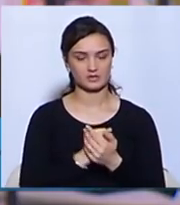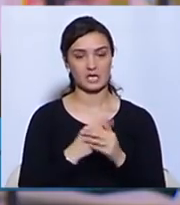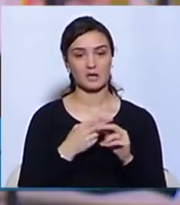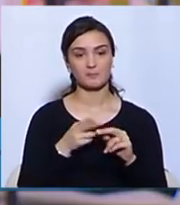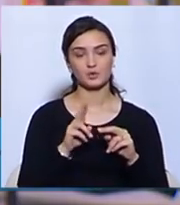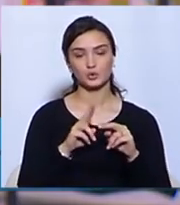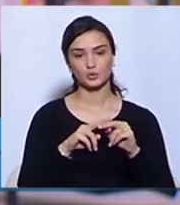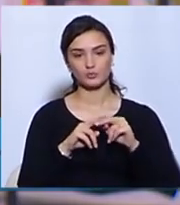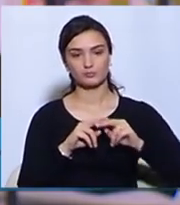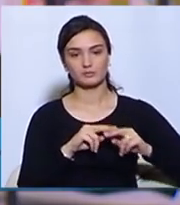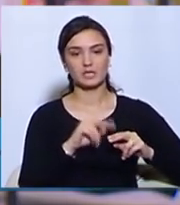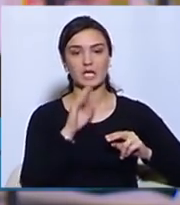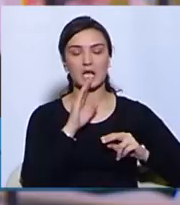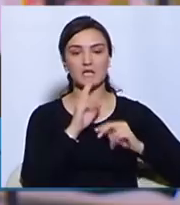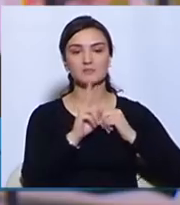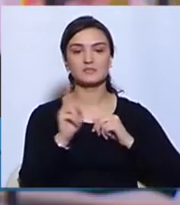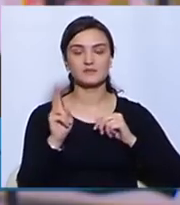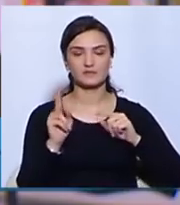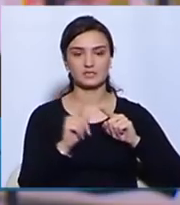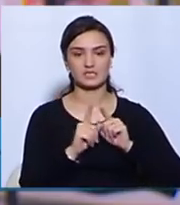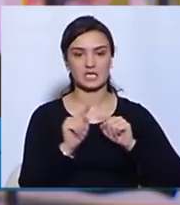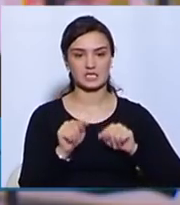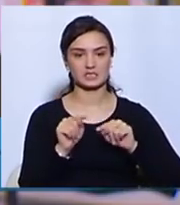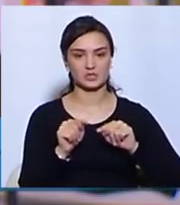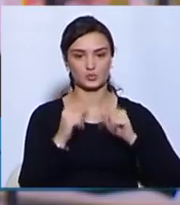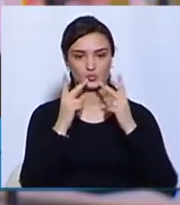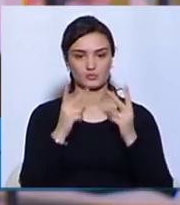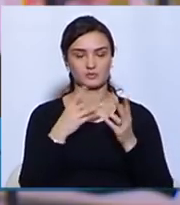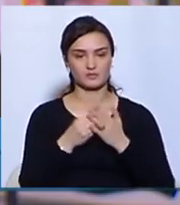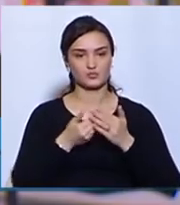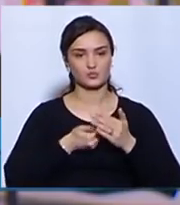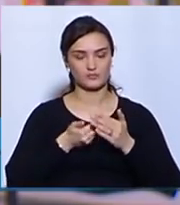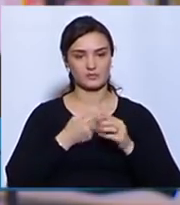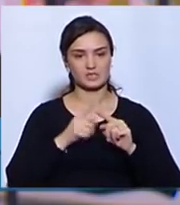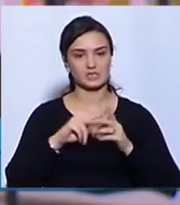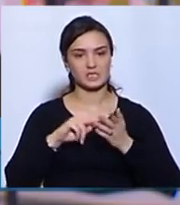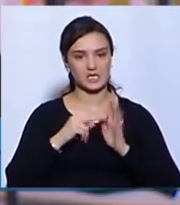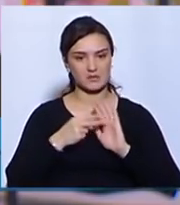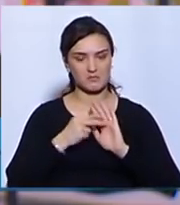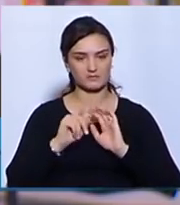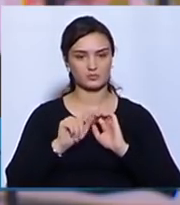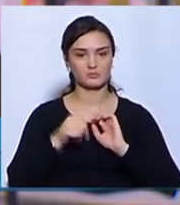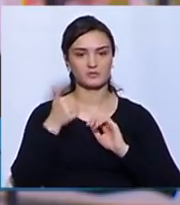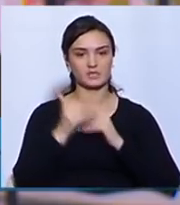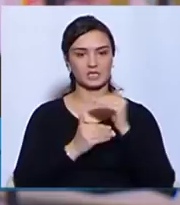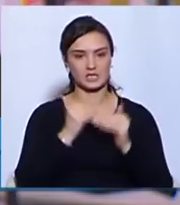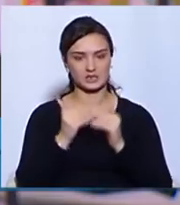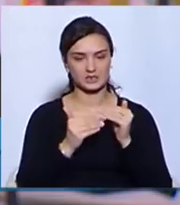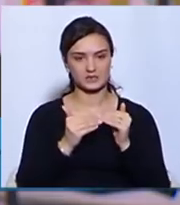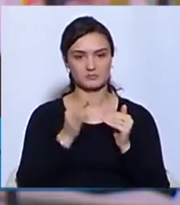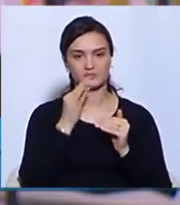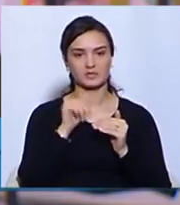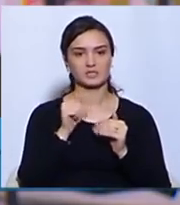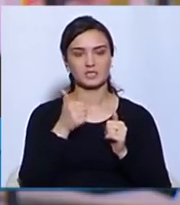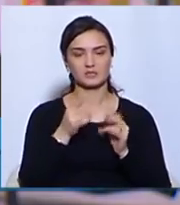ამიტომ ქალებს, ვინც ასეთ კონტექსტით უყურებს თავის ცხოვრებას, ასე გეგმავს, რომ ჯერ კარიერა, ჯერ რაღაცა